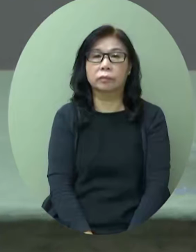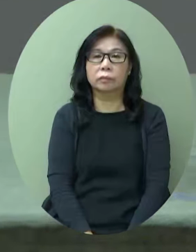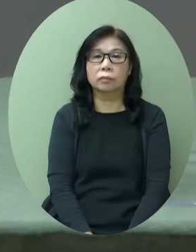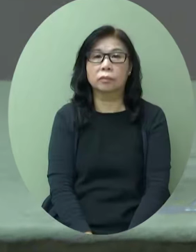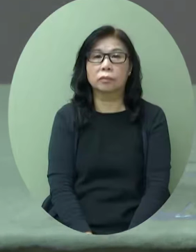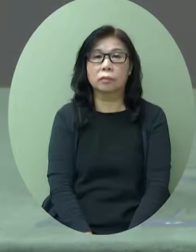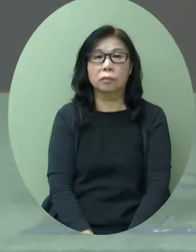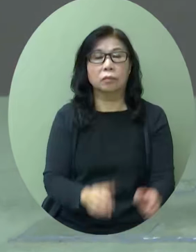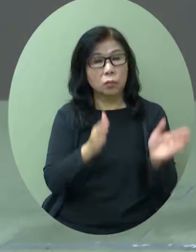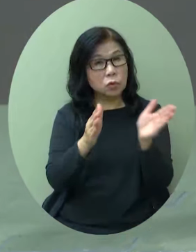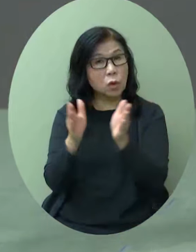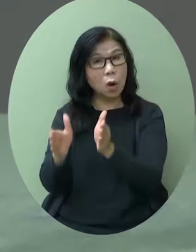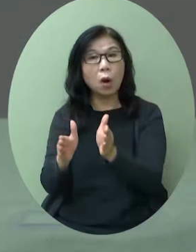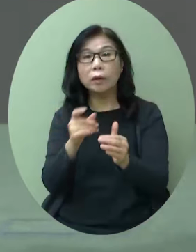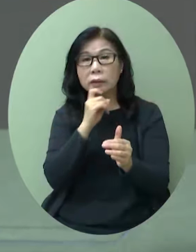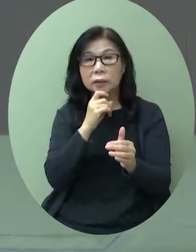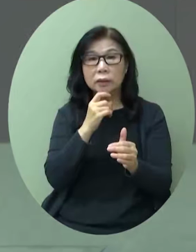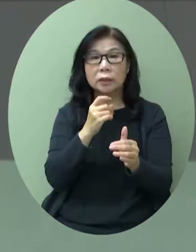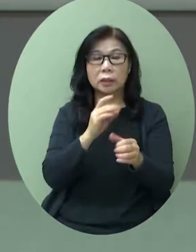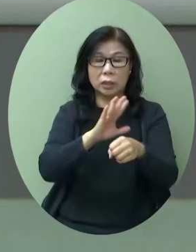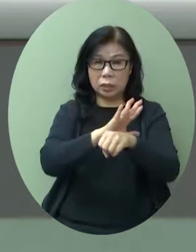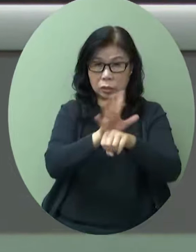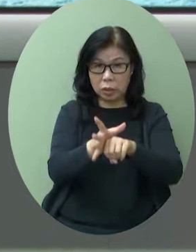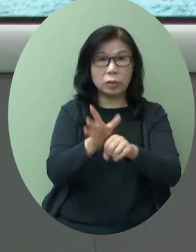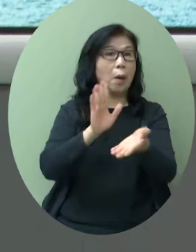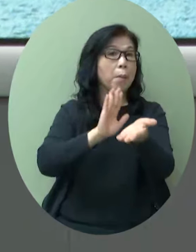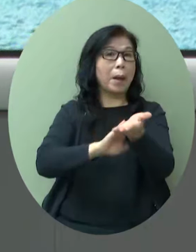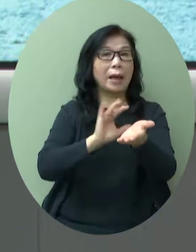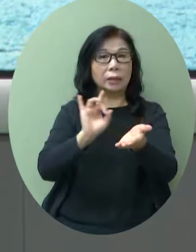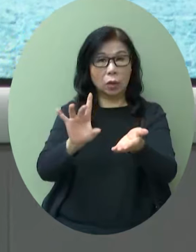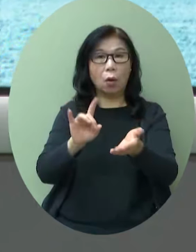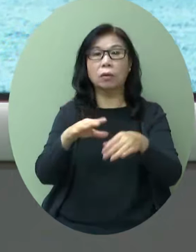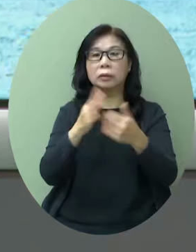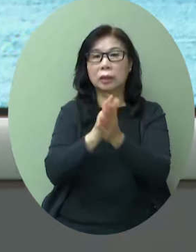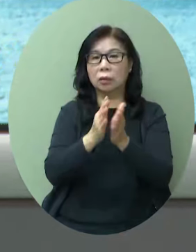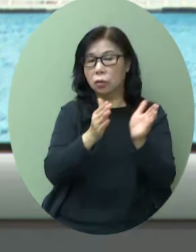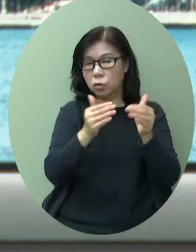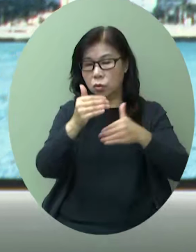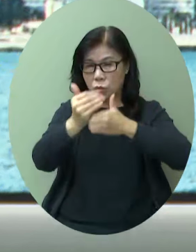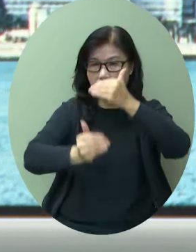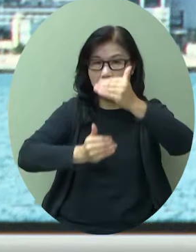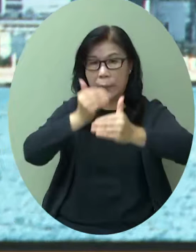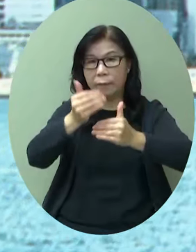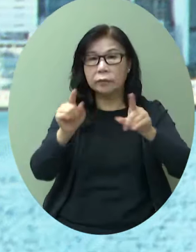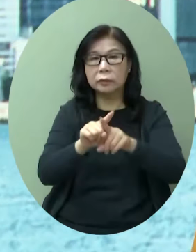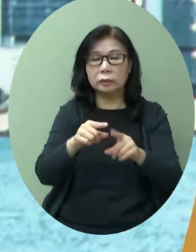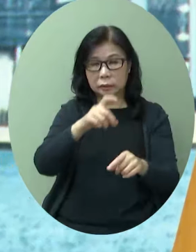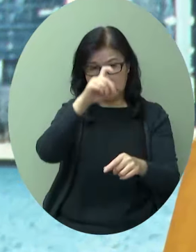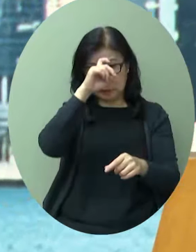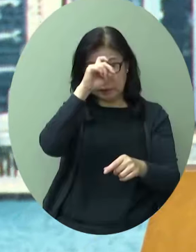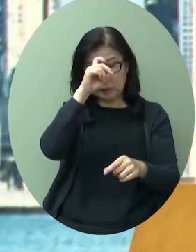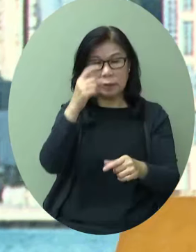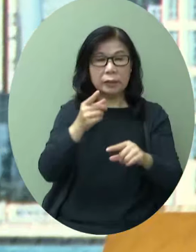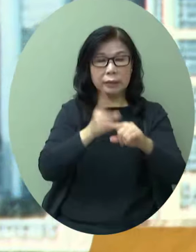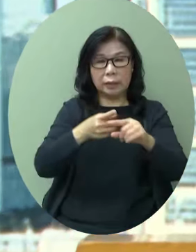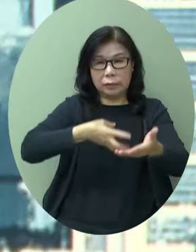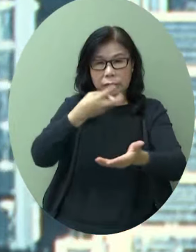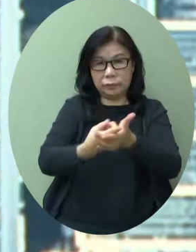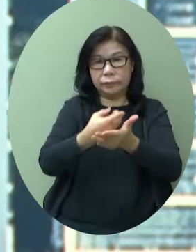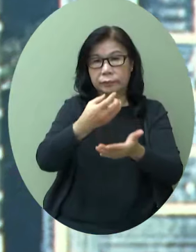喺處理新冠疫情嘅過程裏邊呢，我哋時刻都係要緊